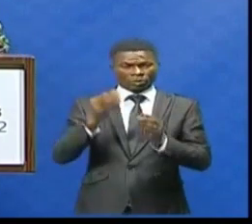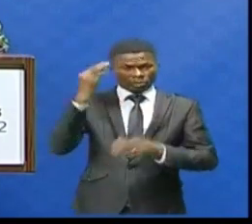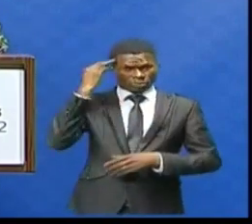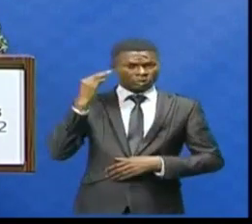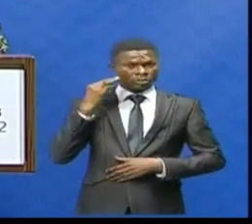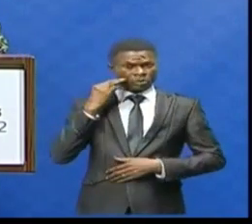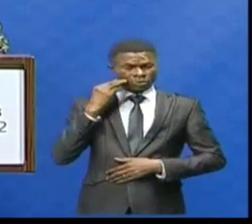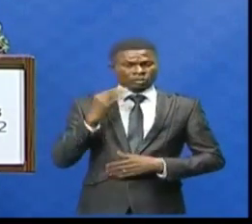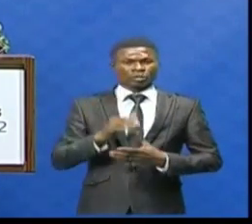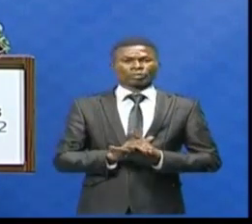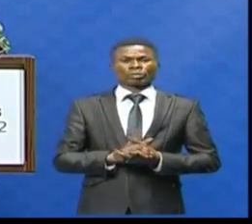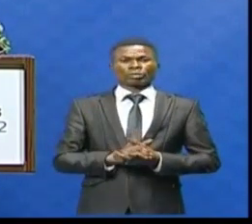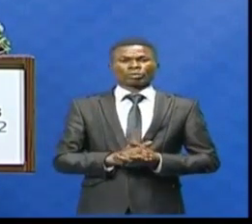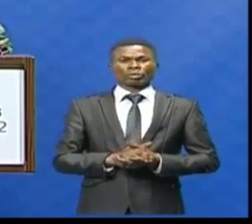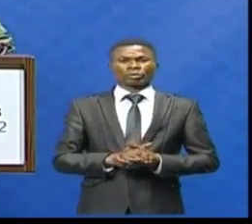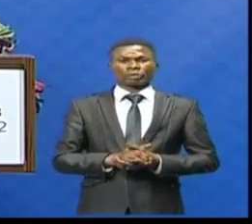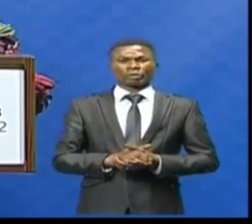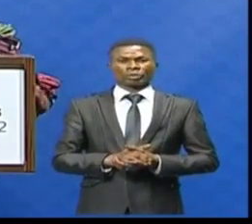ministres